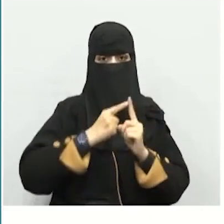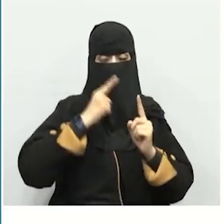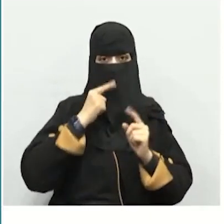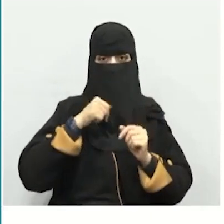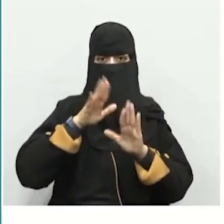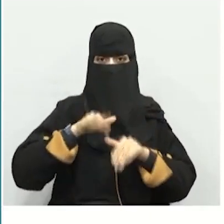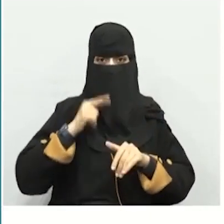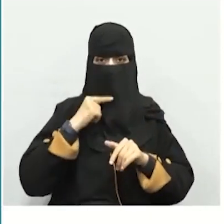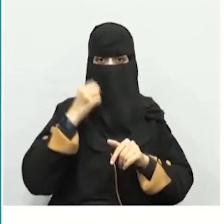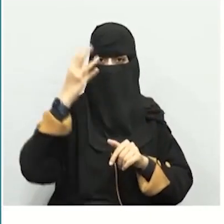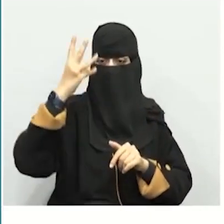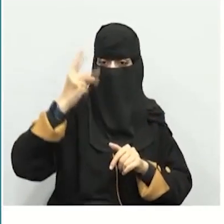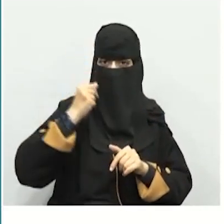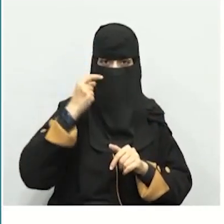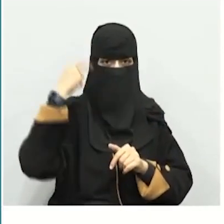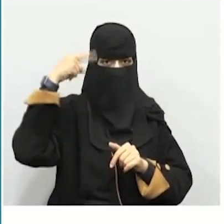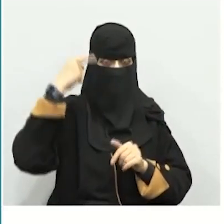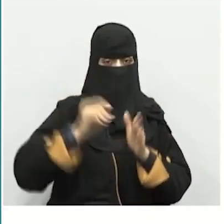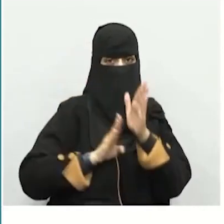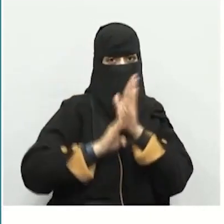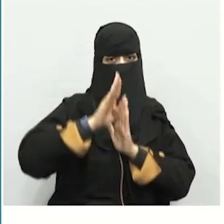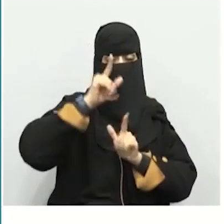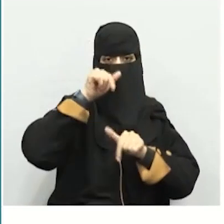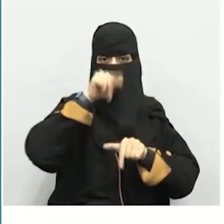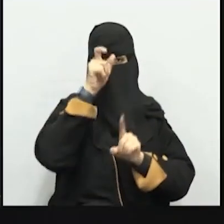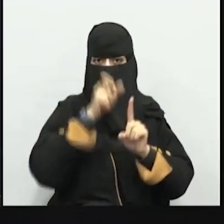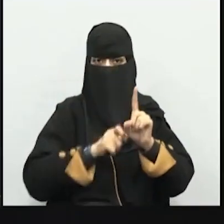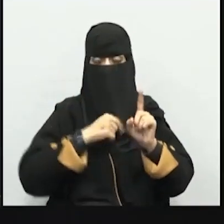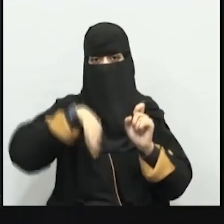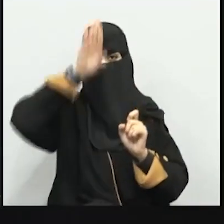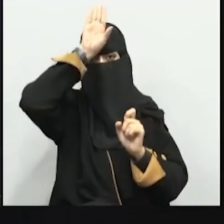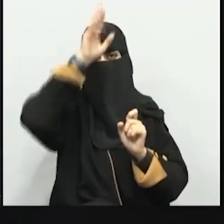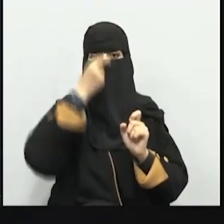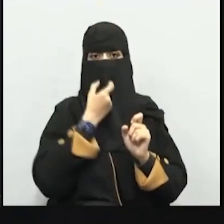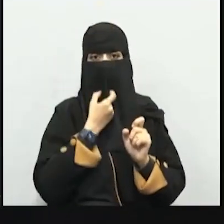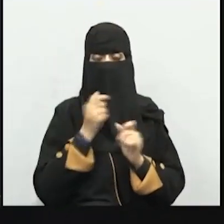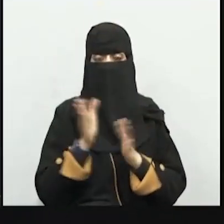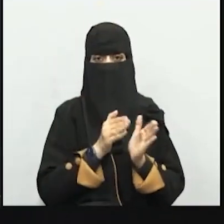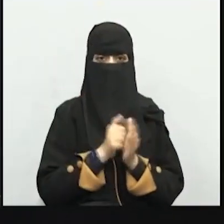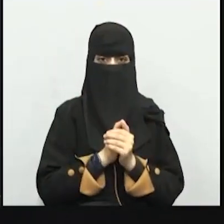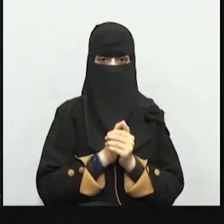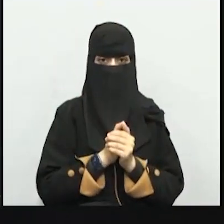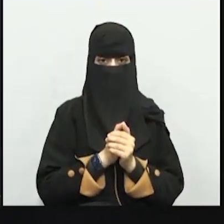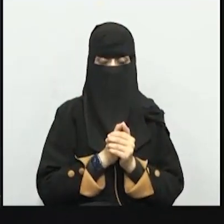يذكر الفكر التطويري لخادم الحرمين الشريفين الملك سلمان بن عبد العزيز.